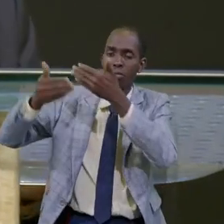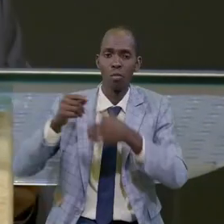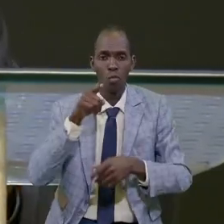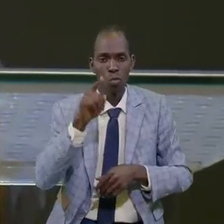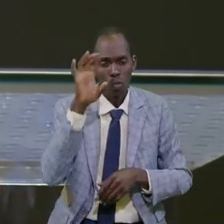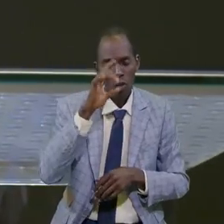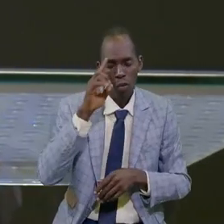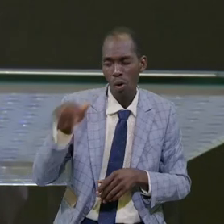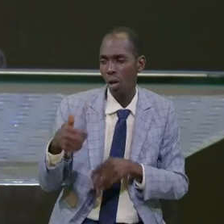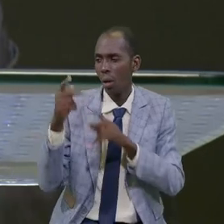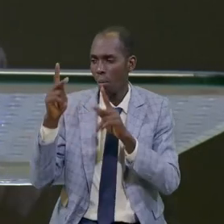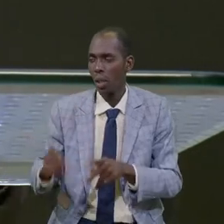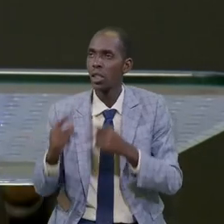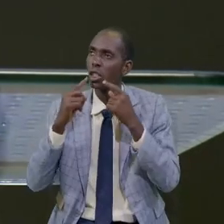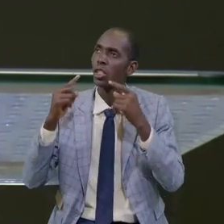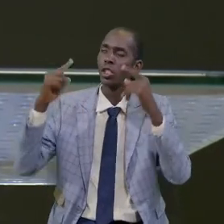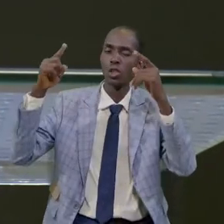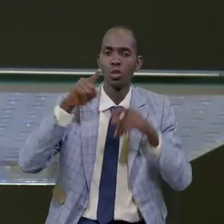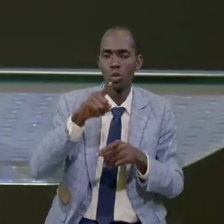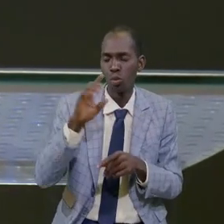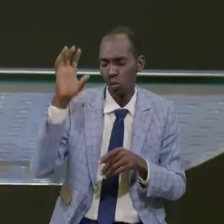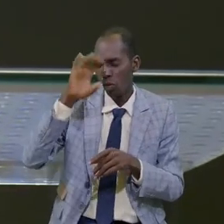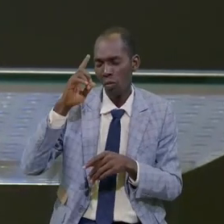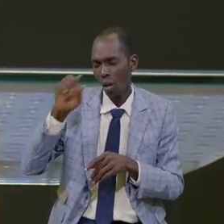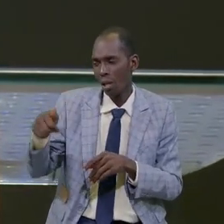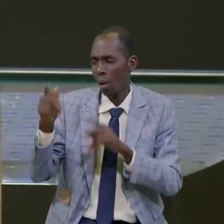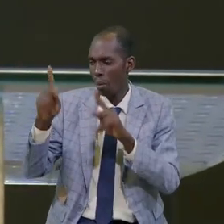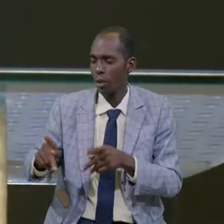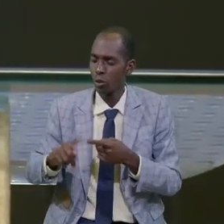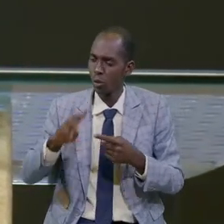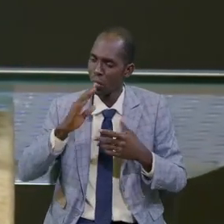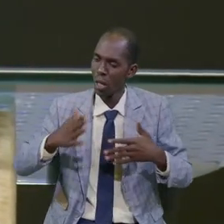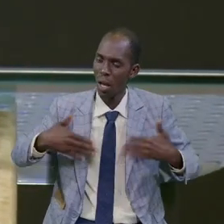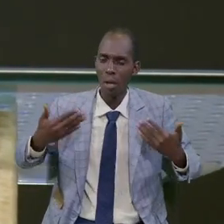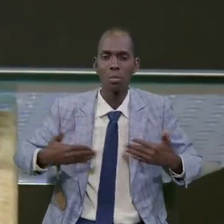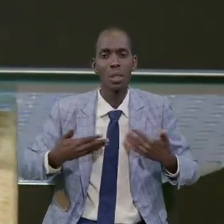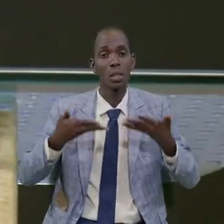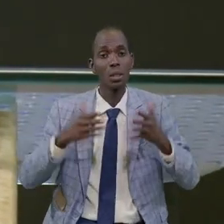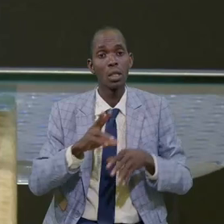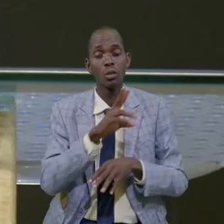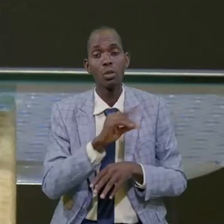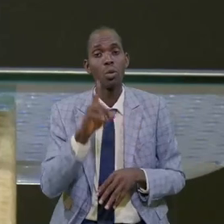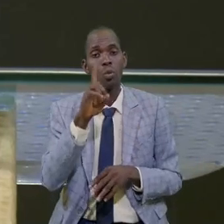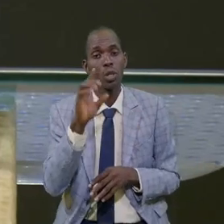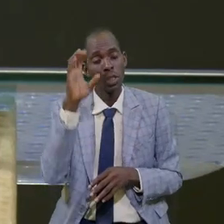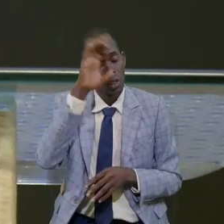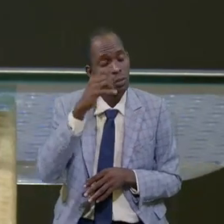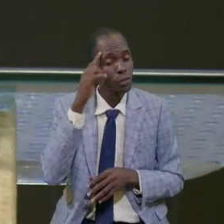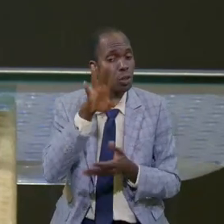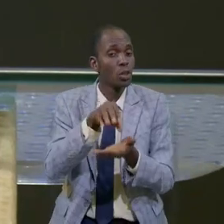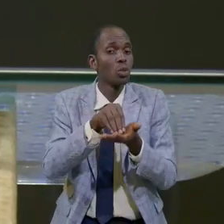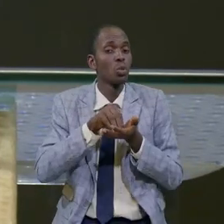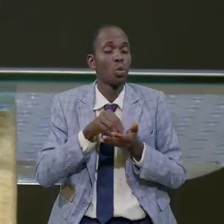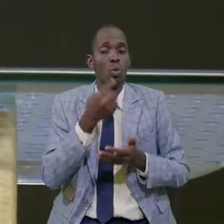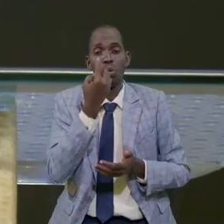cherche le succès des autres, que chacun cherche le bonheur des autres, que chacun cherche,